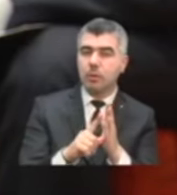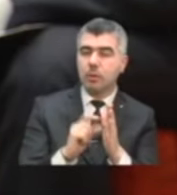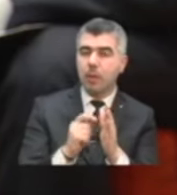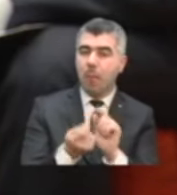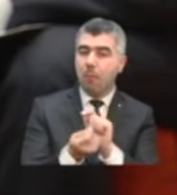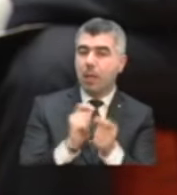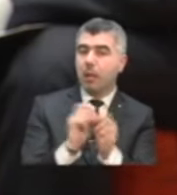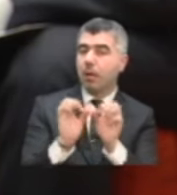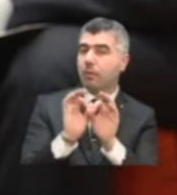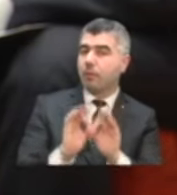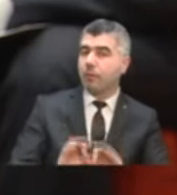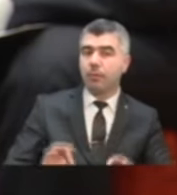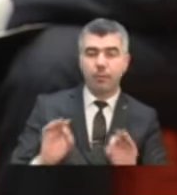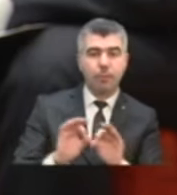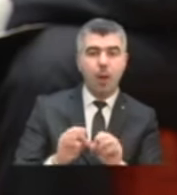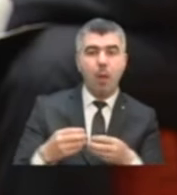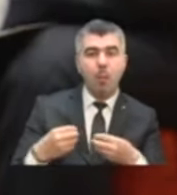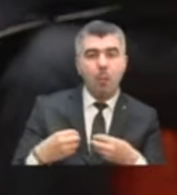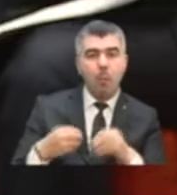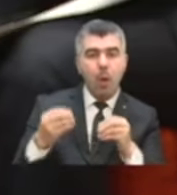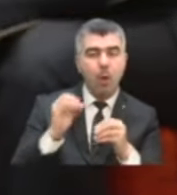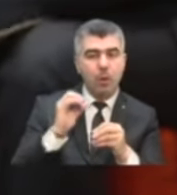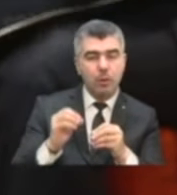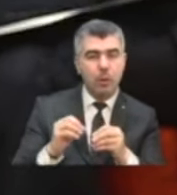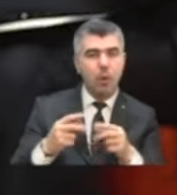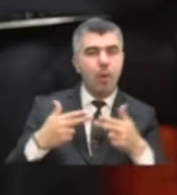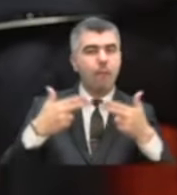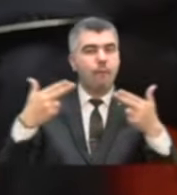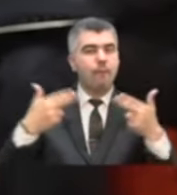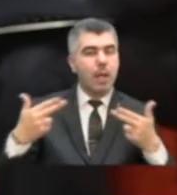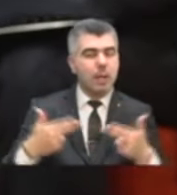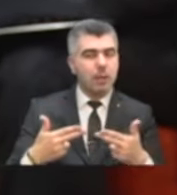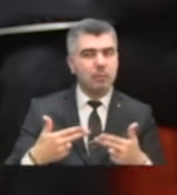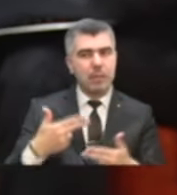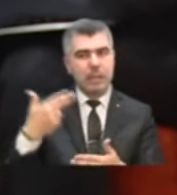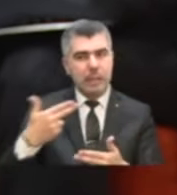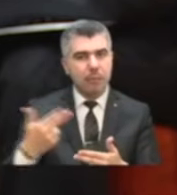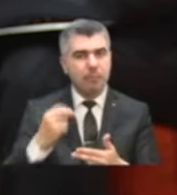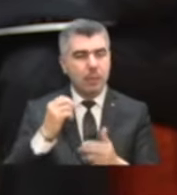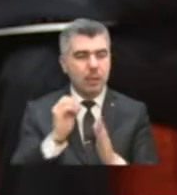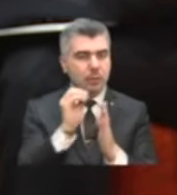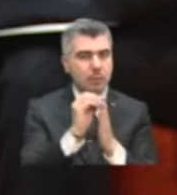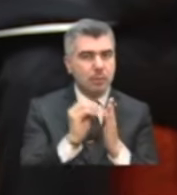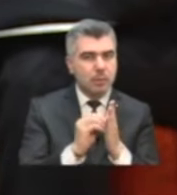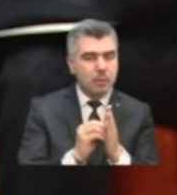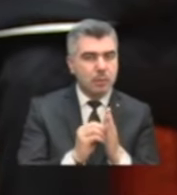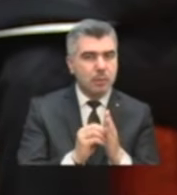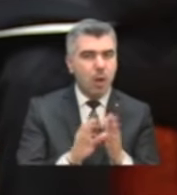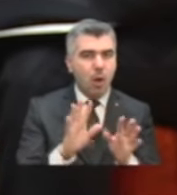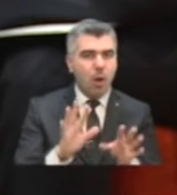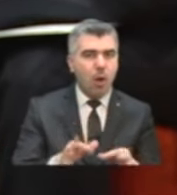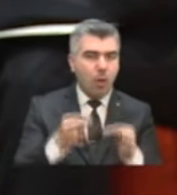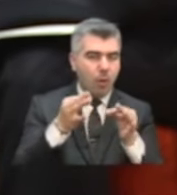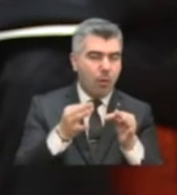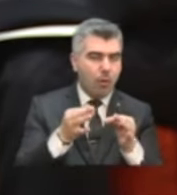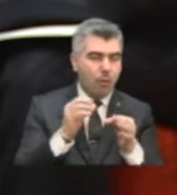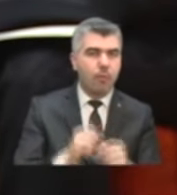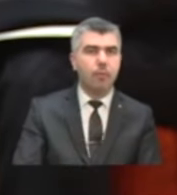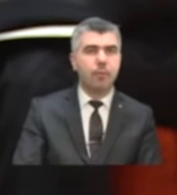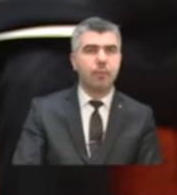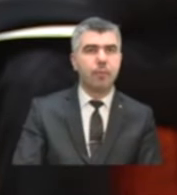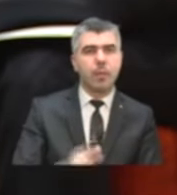ناتجة عن إعادة بيع مصنفاتهم الأصيلة، وهذه جديدة درنا هاد السنة، حقوق الاستنتاج التصوري يعني اللي كيعني